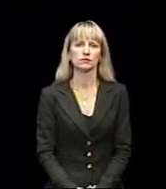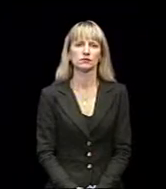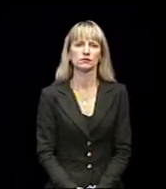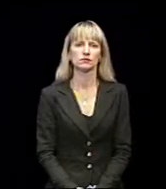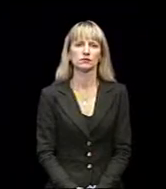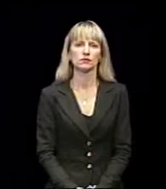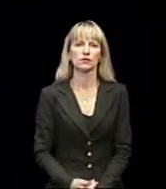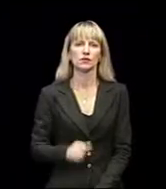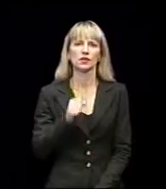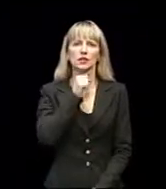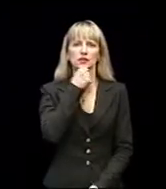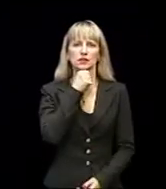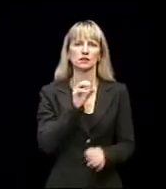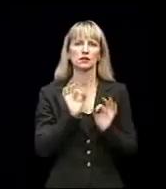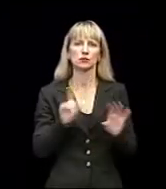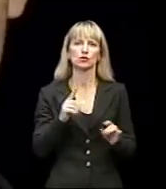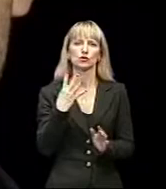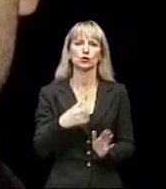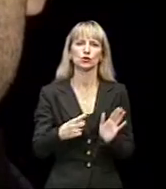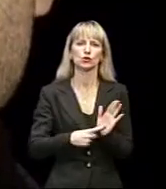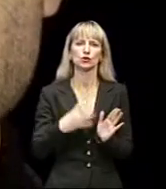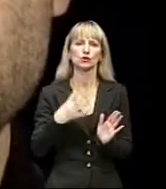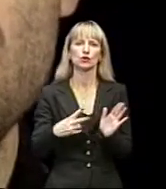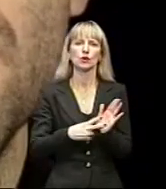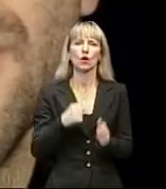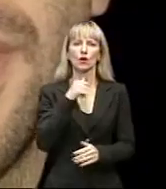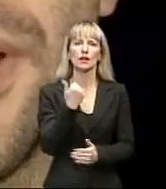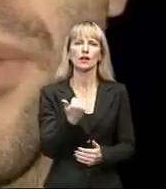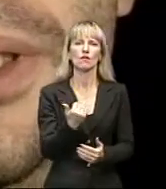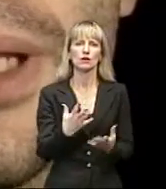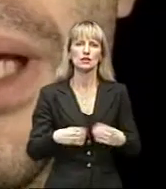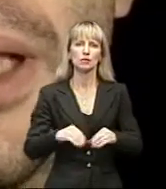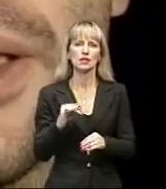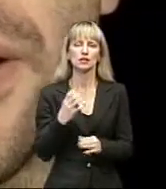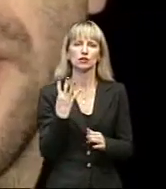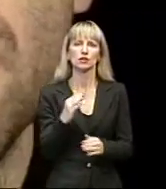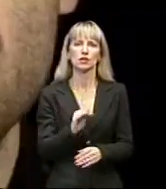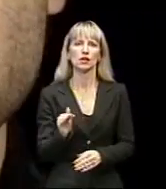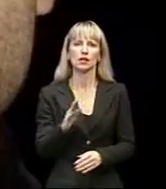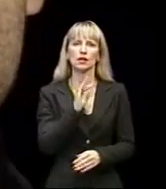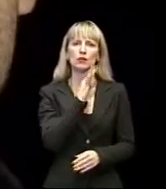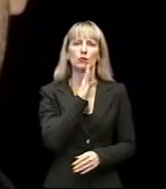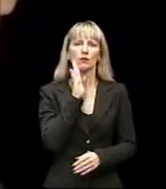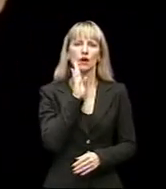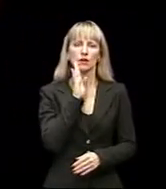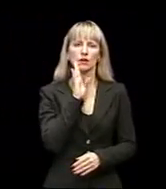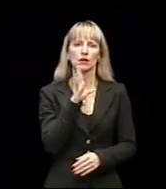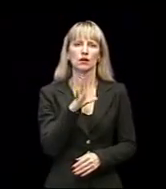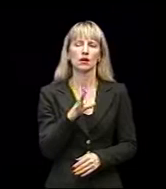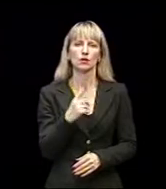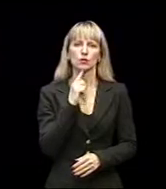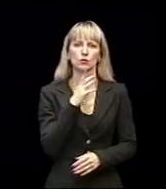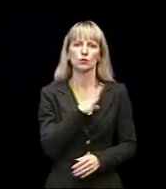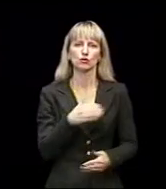Дід розповідав, що в 46-47 роках його родина з 4 дітей та матері ледь-ледь зводили кінці з кінцями.